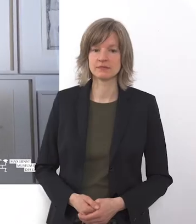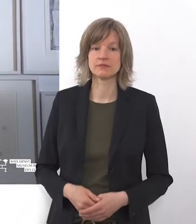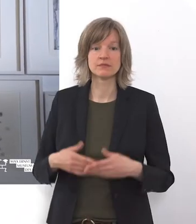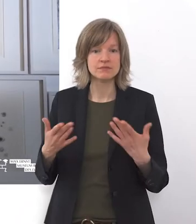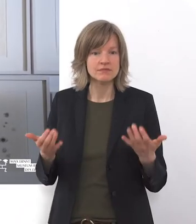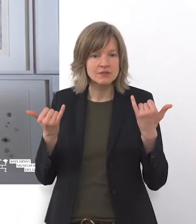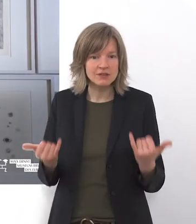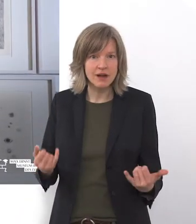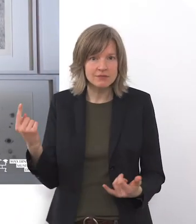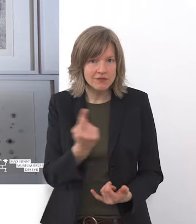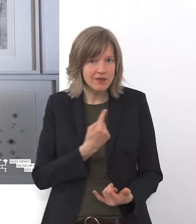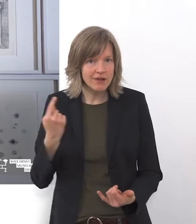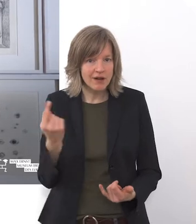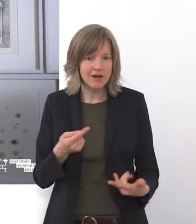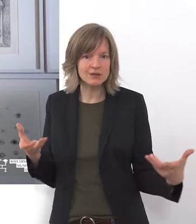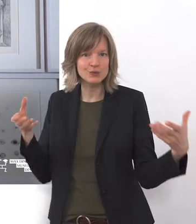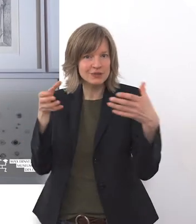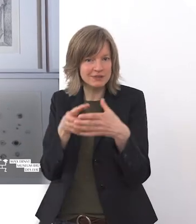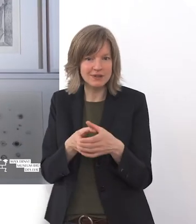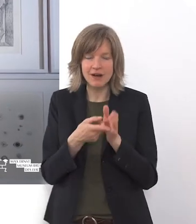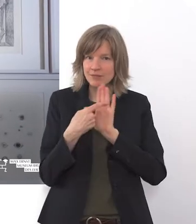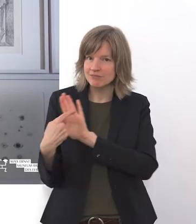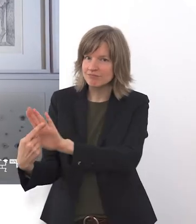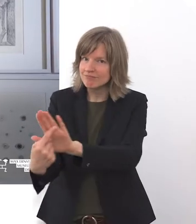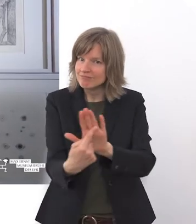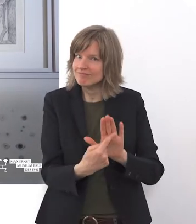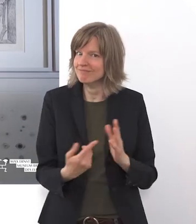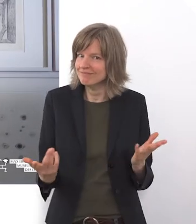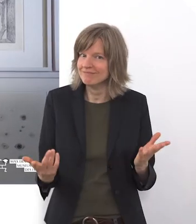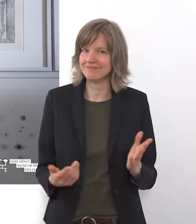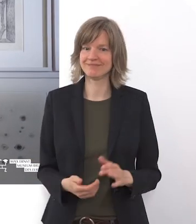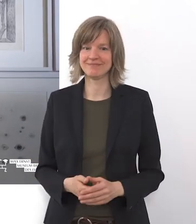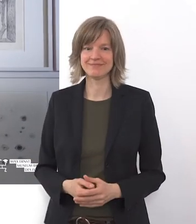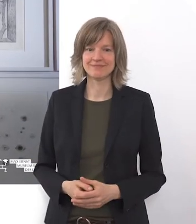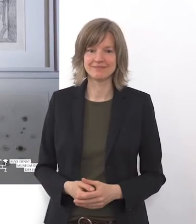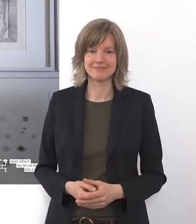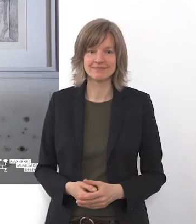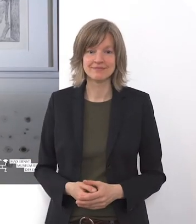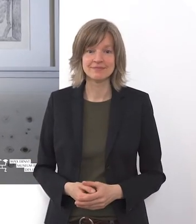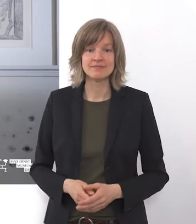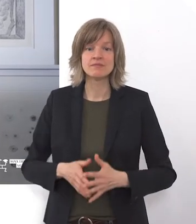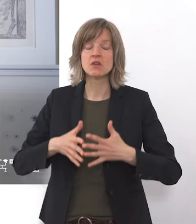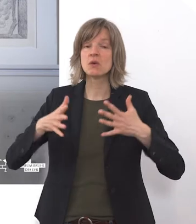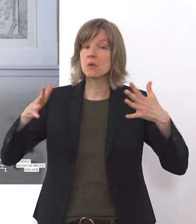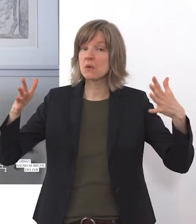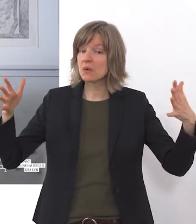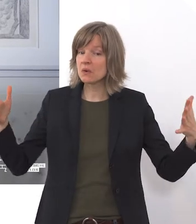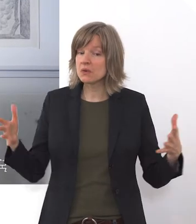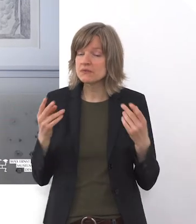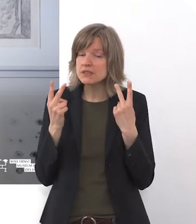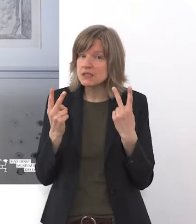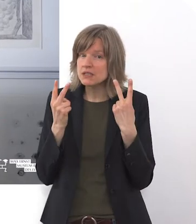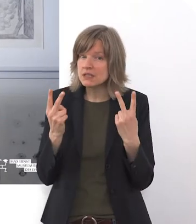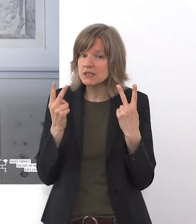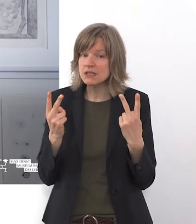Hier stehen Sie gemeinsam mit mir in einem sehr umfangreichen, mit dem größten und wichtigsten